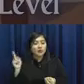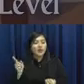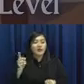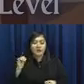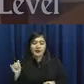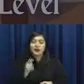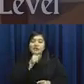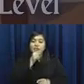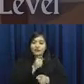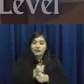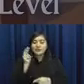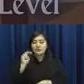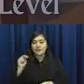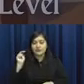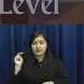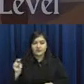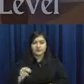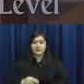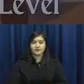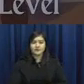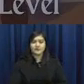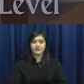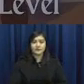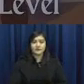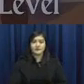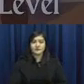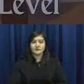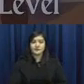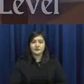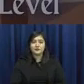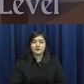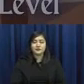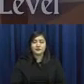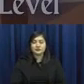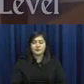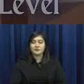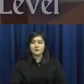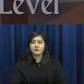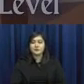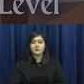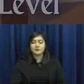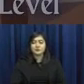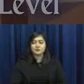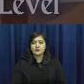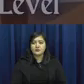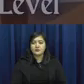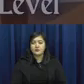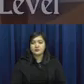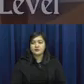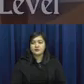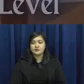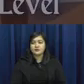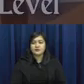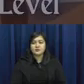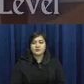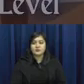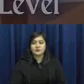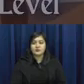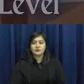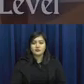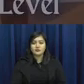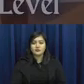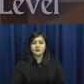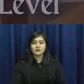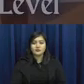natin. Yan ang totoong nangyari. Alam mo kapatid, sa totoo lang, hindi naman po, kung tayo'y nasa trabaho,